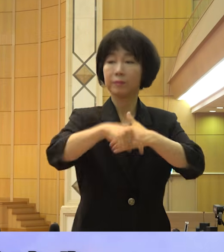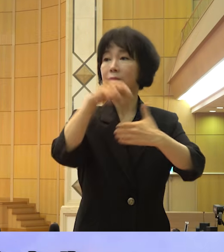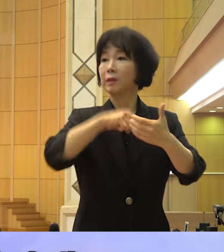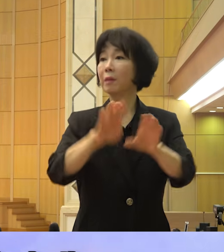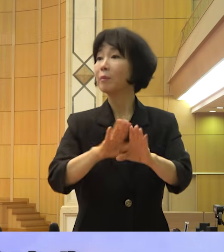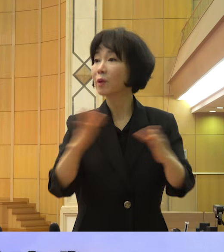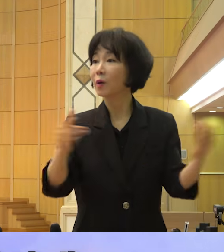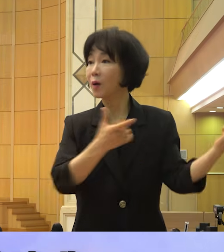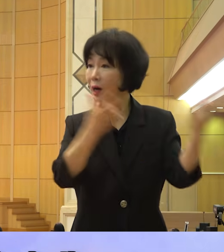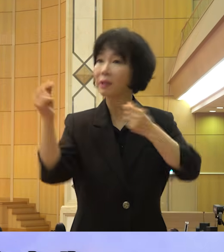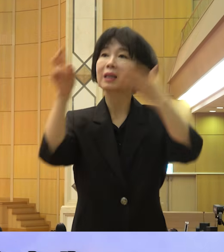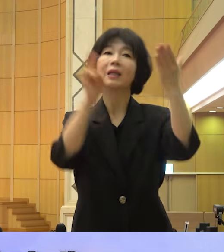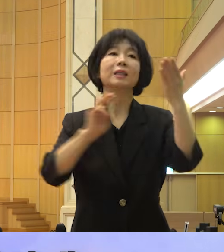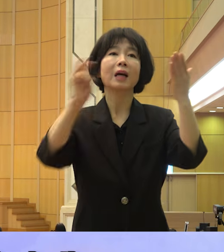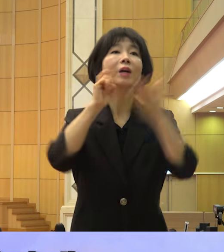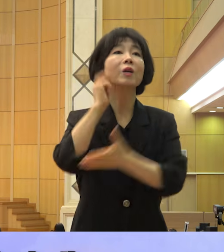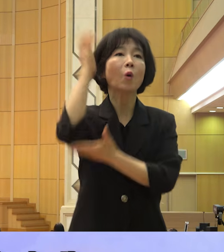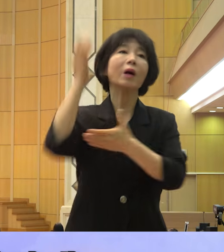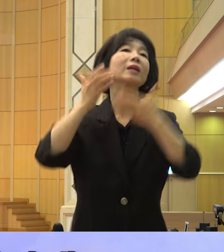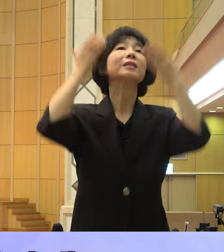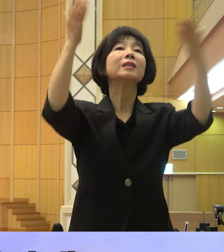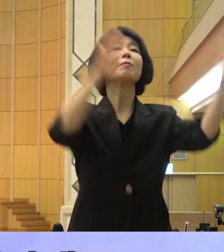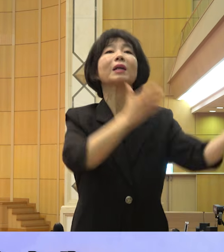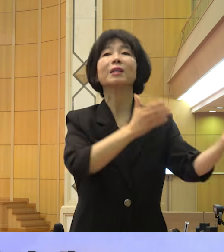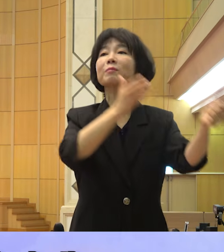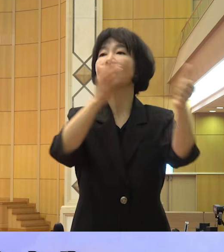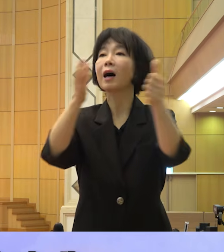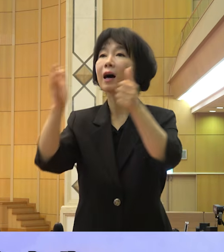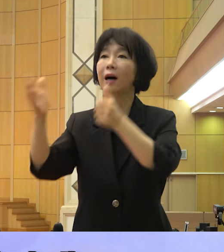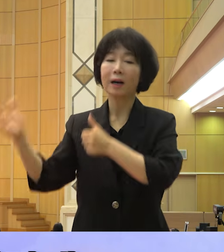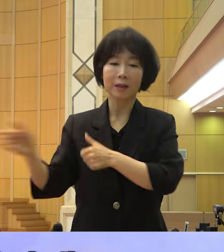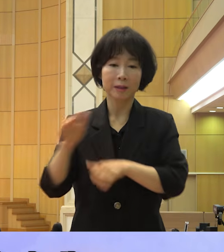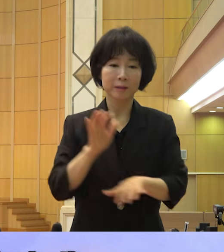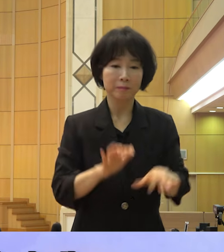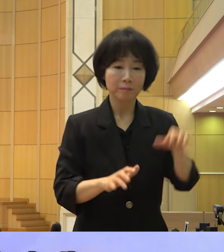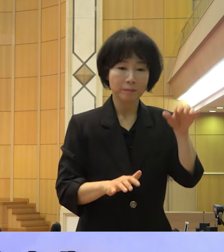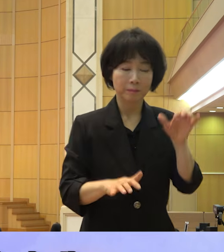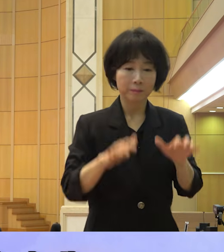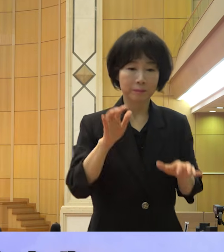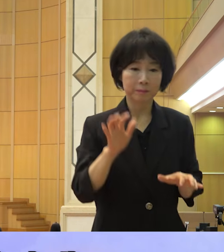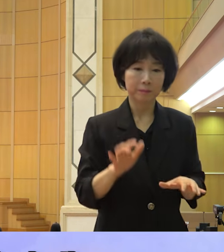할렐루야 찬양하시면서 주일 3부 예배를 주님께 드리겠습니다.